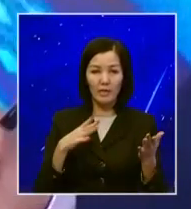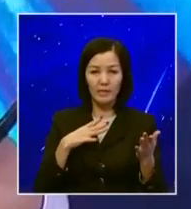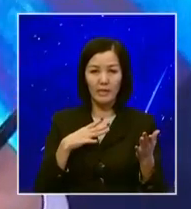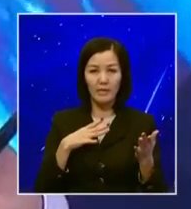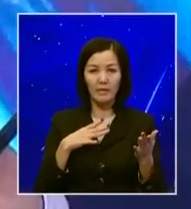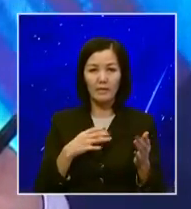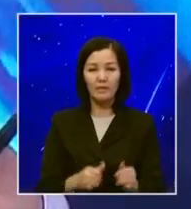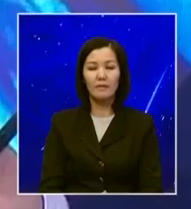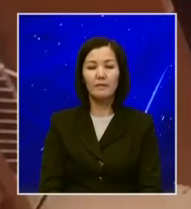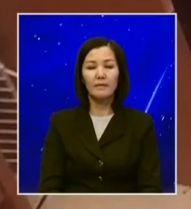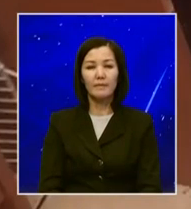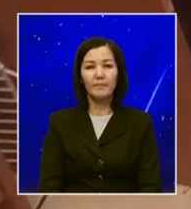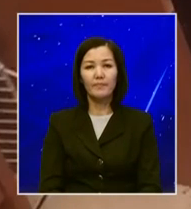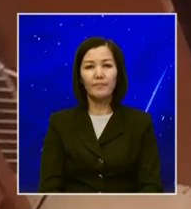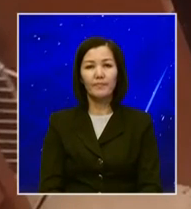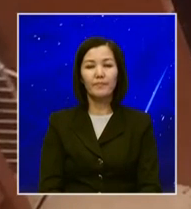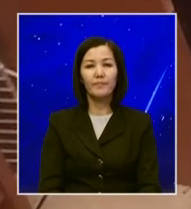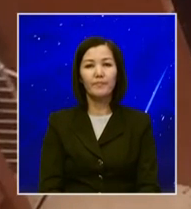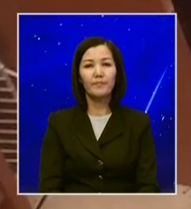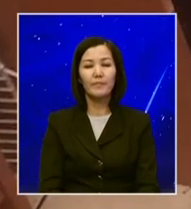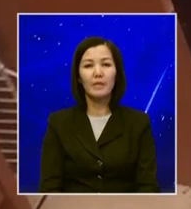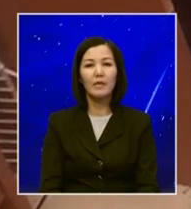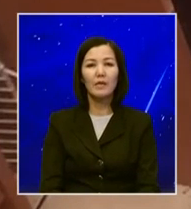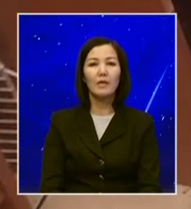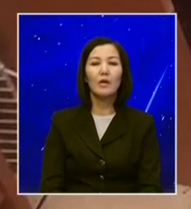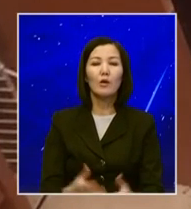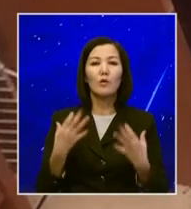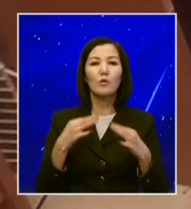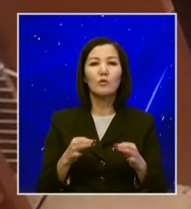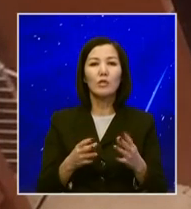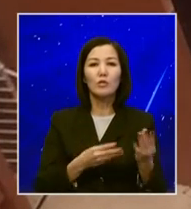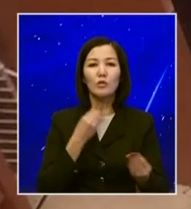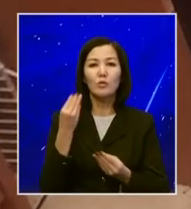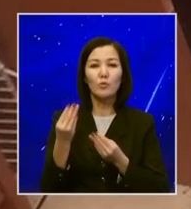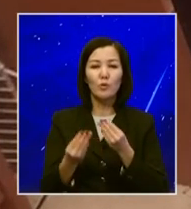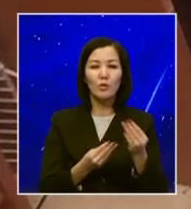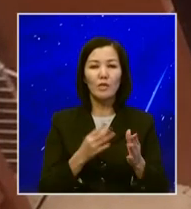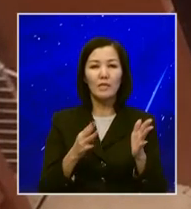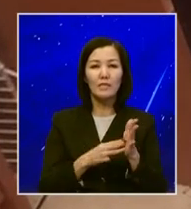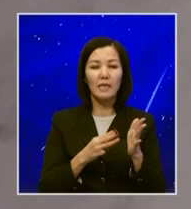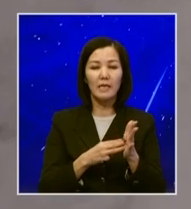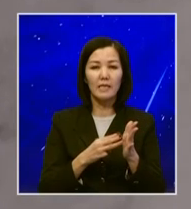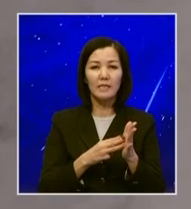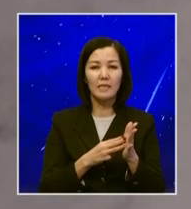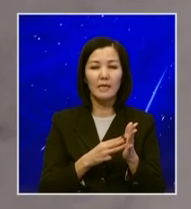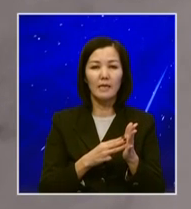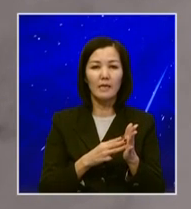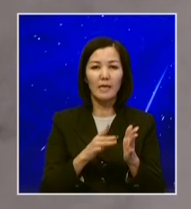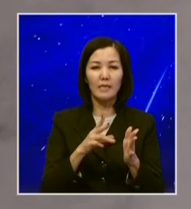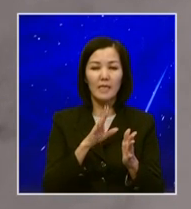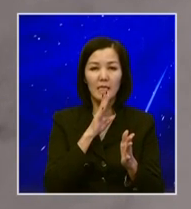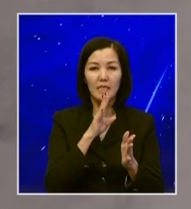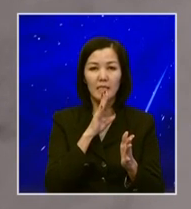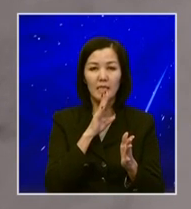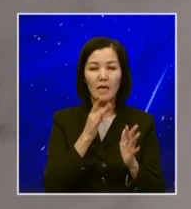беруге мүмкіндік алды. Көршінің киім қыстырғышымен рұқсатсыз ойнаған үшін үйінен қуылған 8 жастағы қыз баланың суреті әлеуметтік